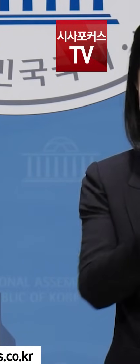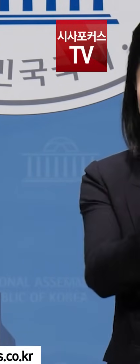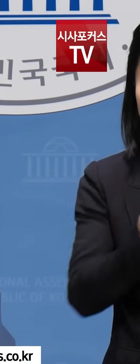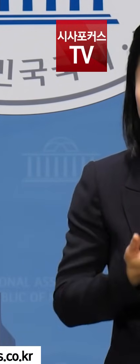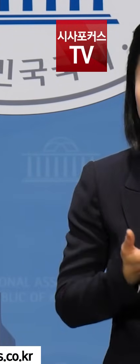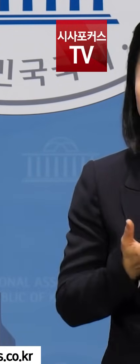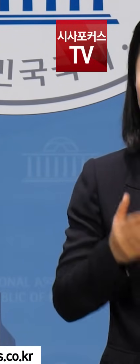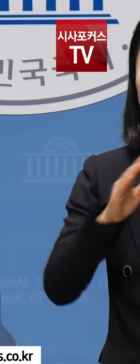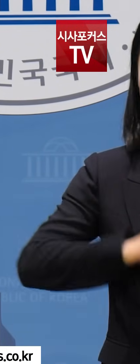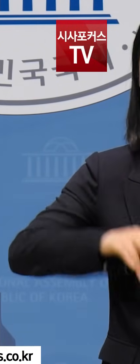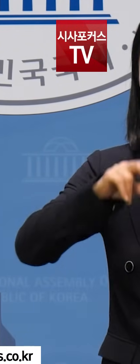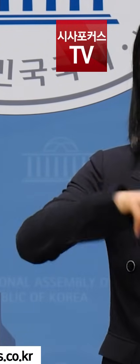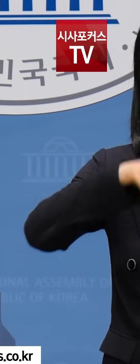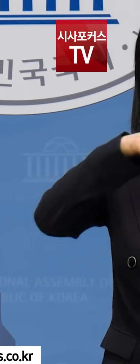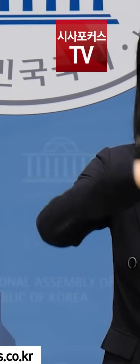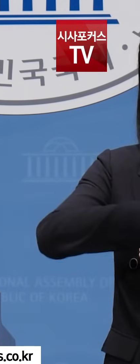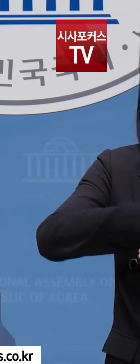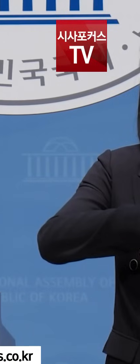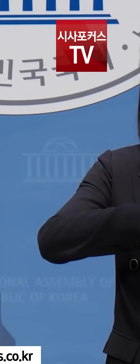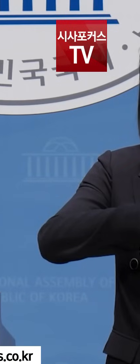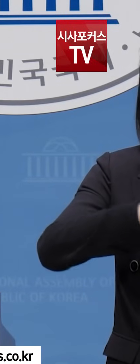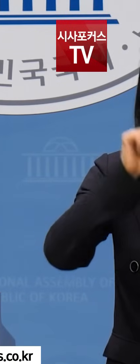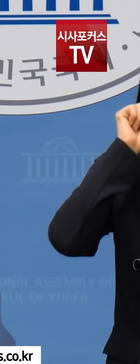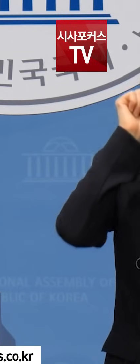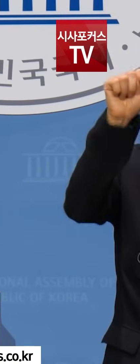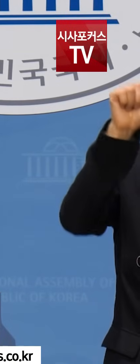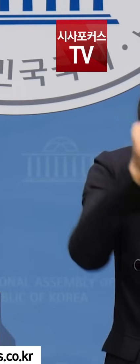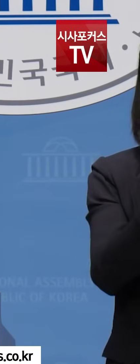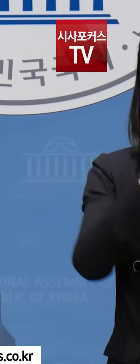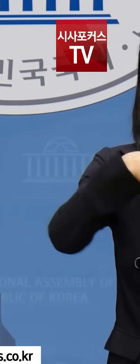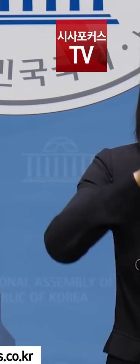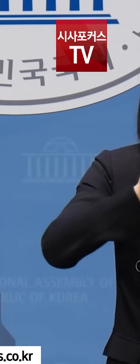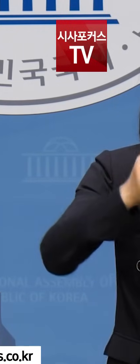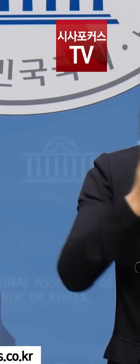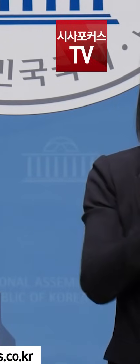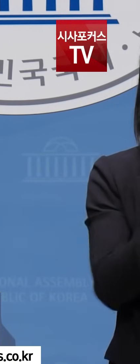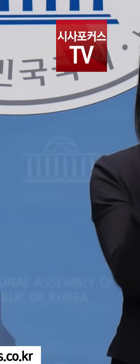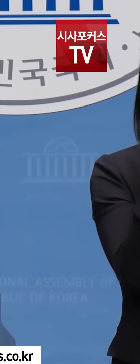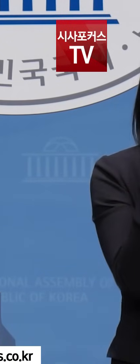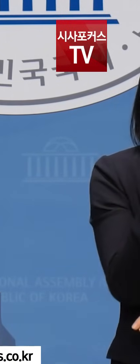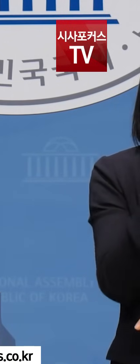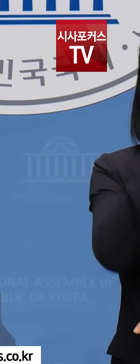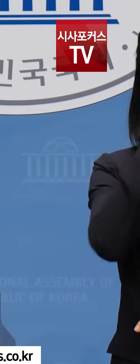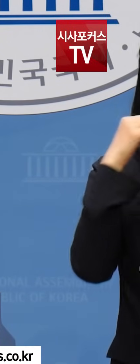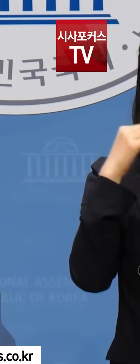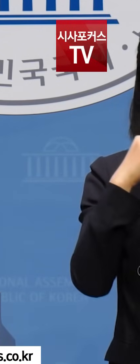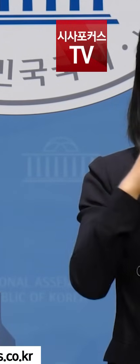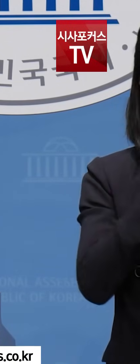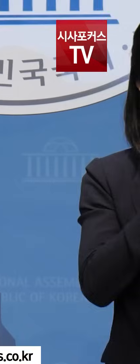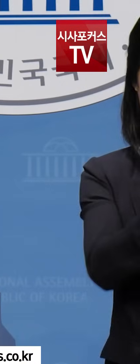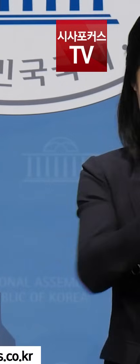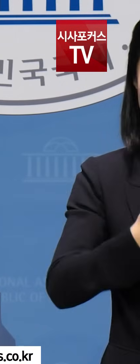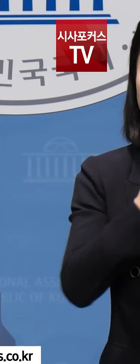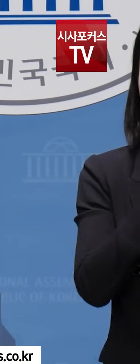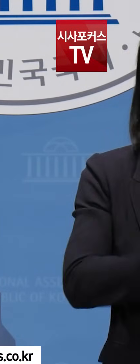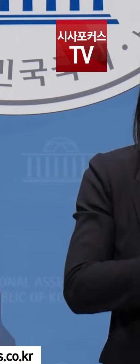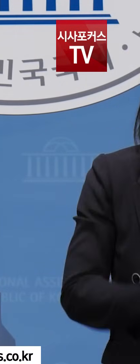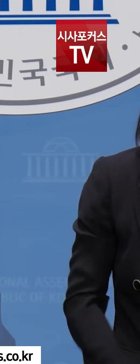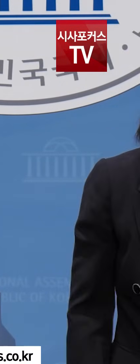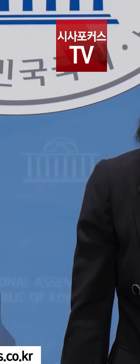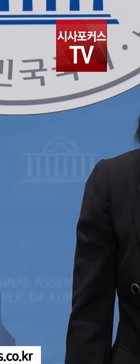것이 공직선거에 출마한 곽상원 씨의 기본적인 태도입니다.